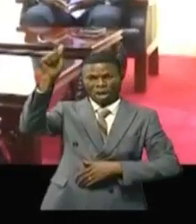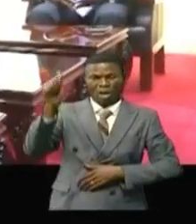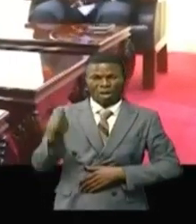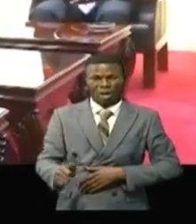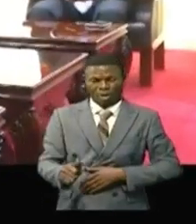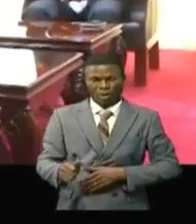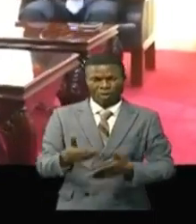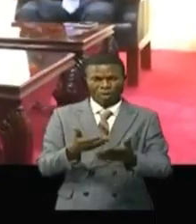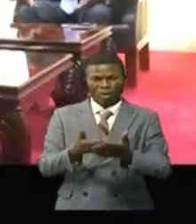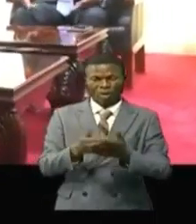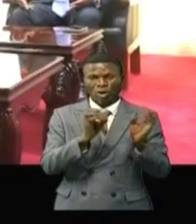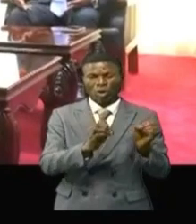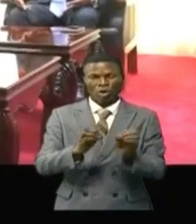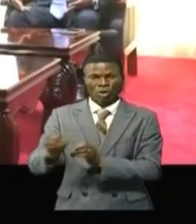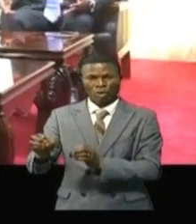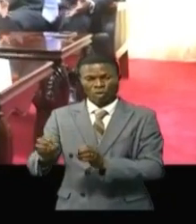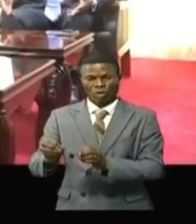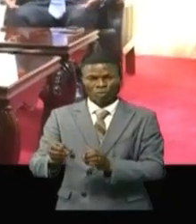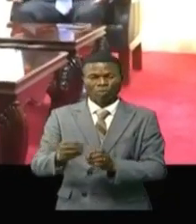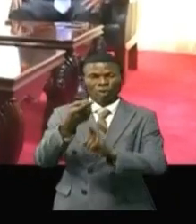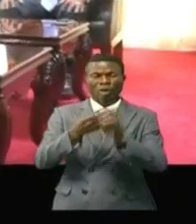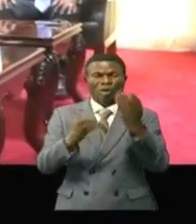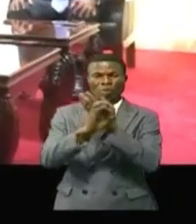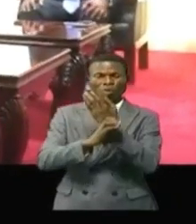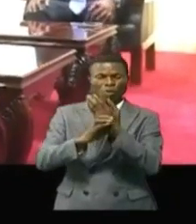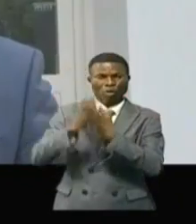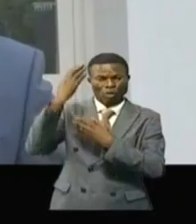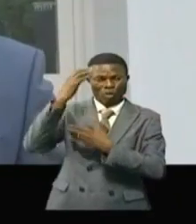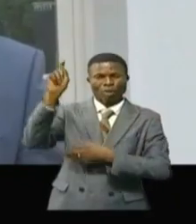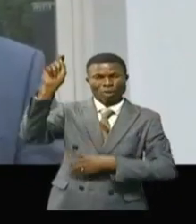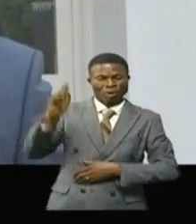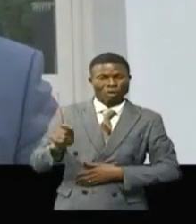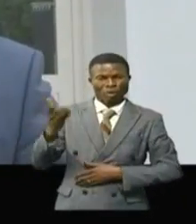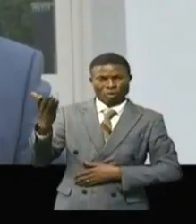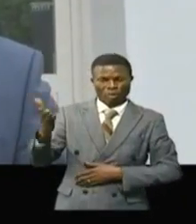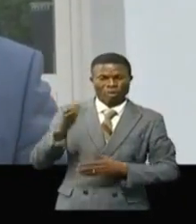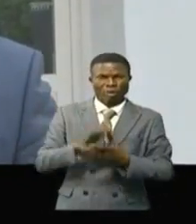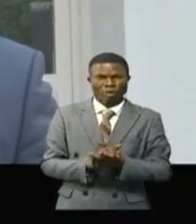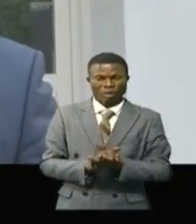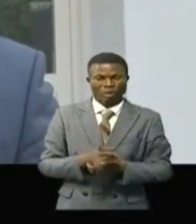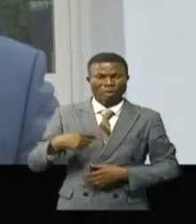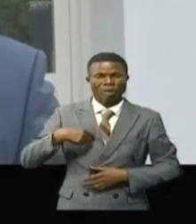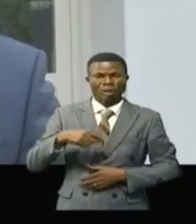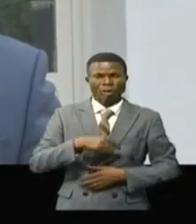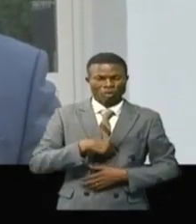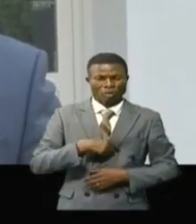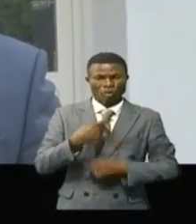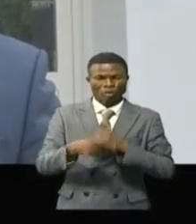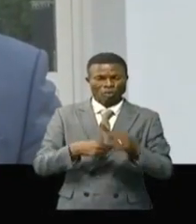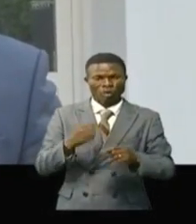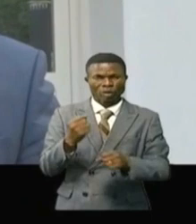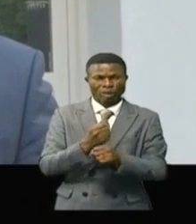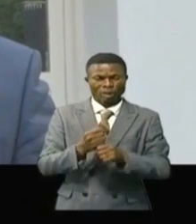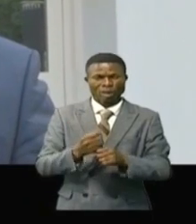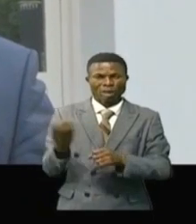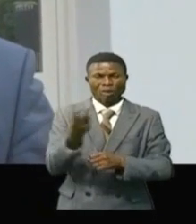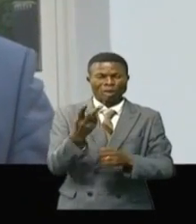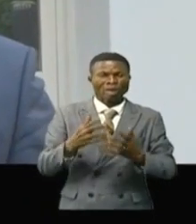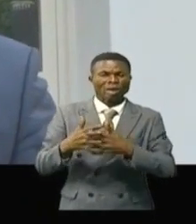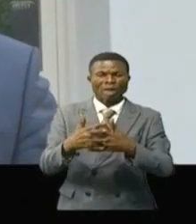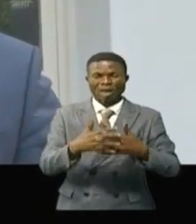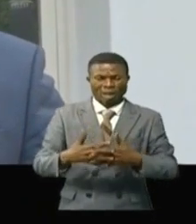TICAD, organisée en août dernier en Tunisie. On a parlé de la coopération bilatérale,